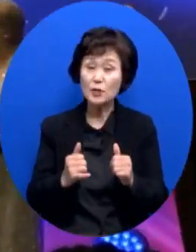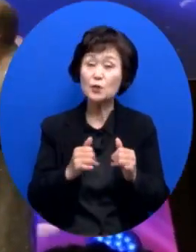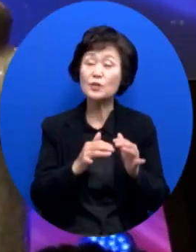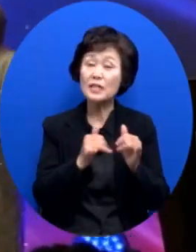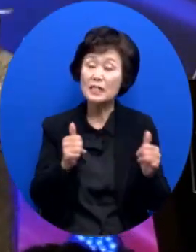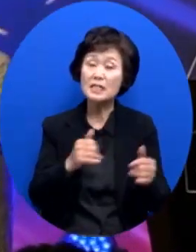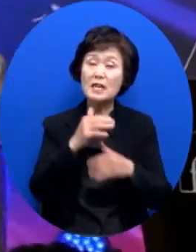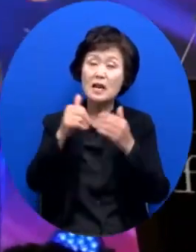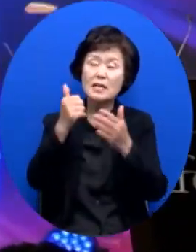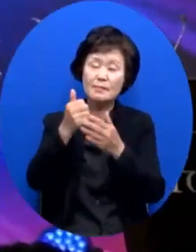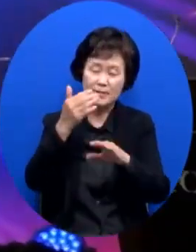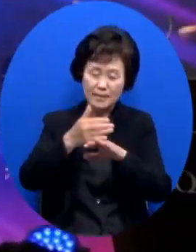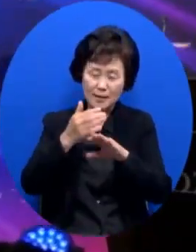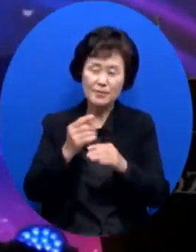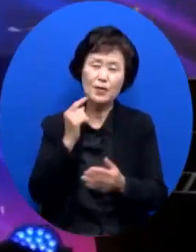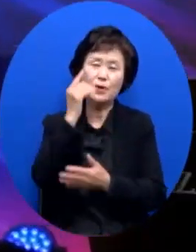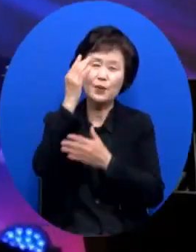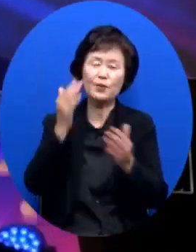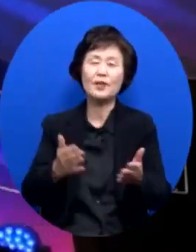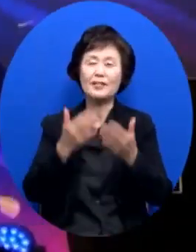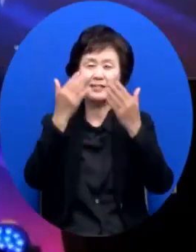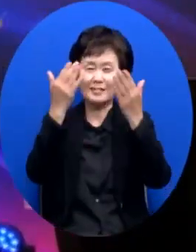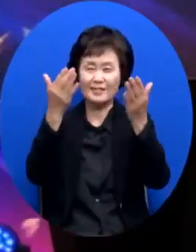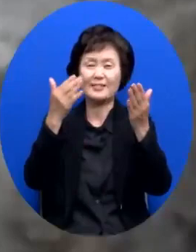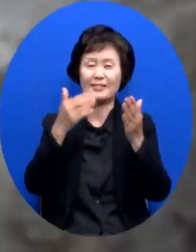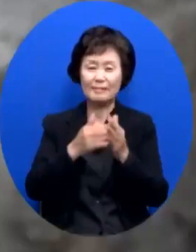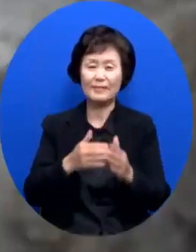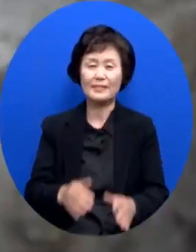하나님께 감사와 영광을 올려드렸습니다.